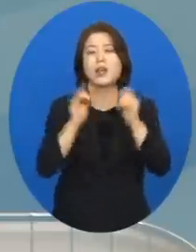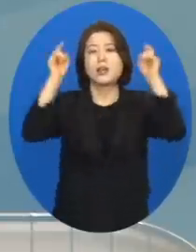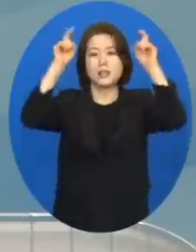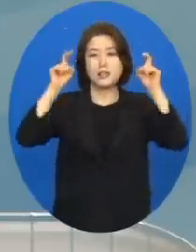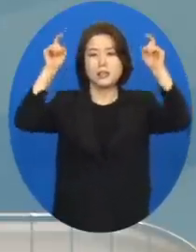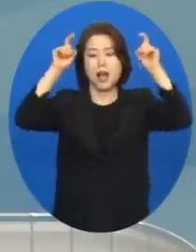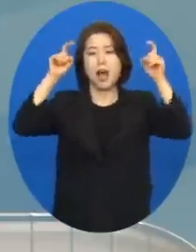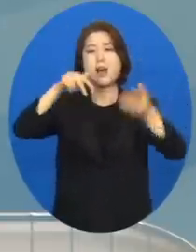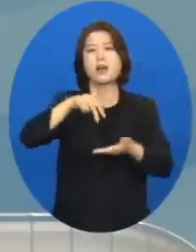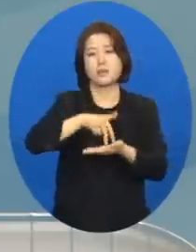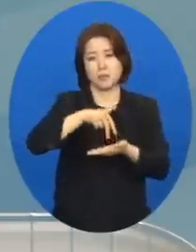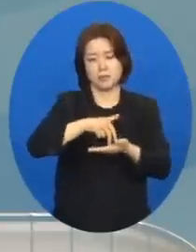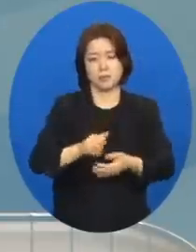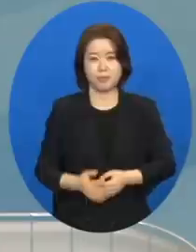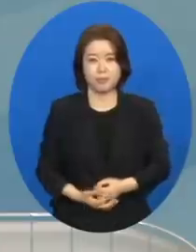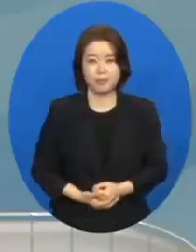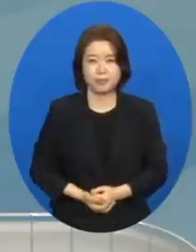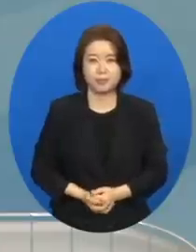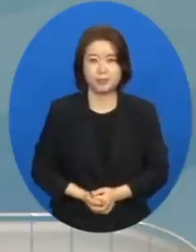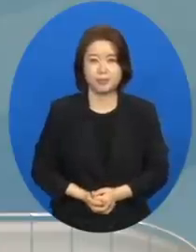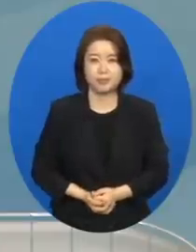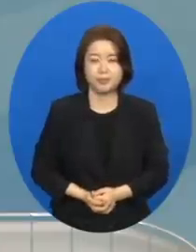양인 것입니다.